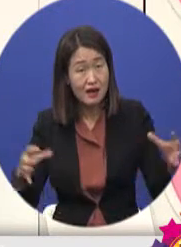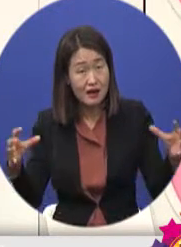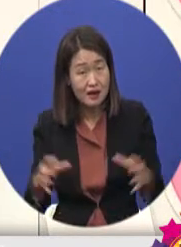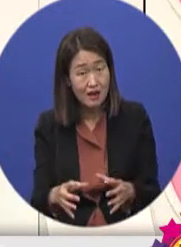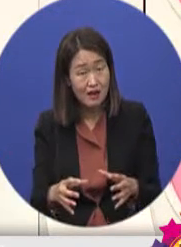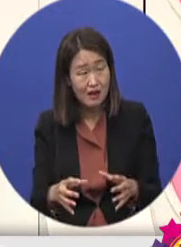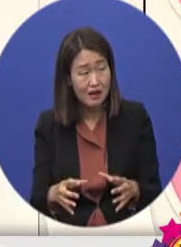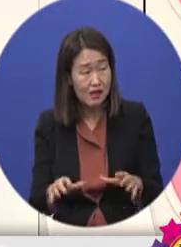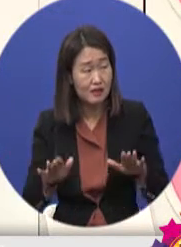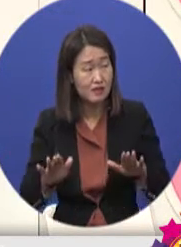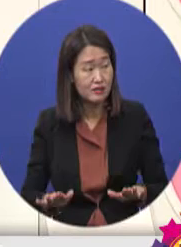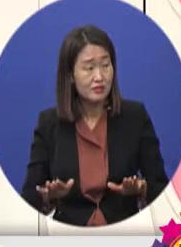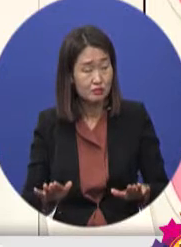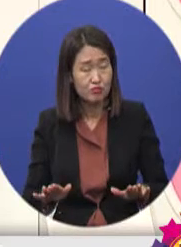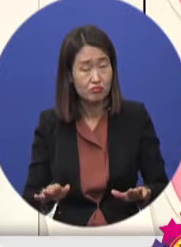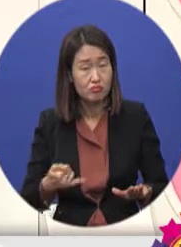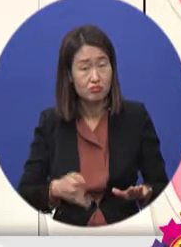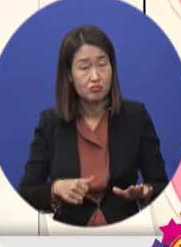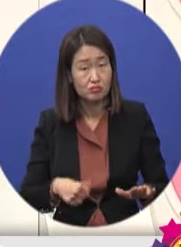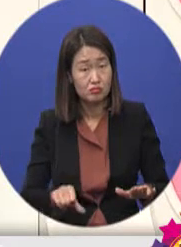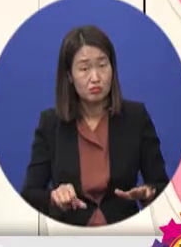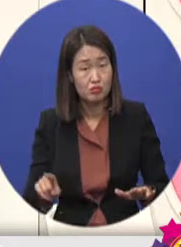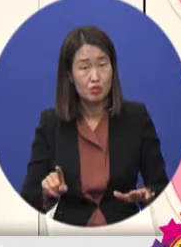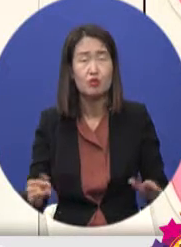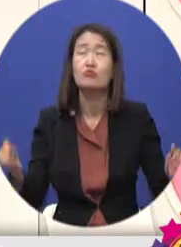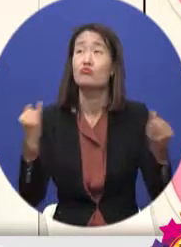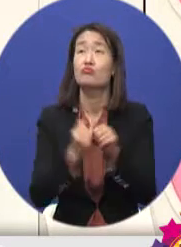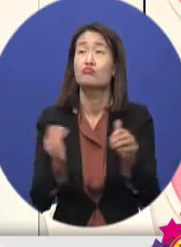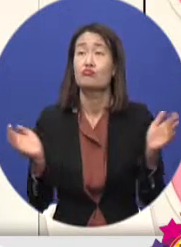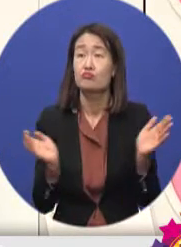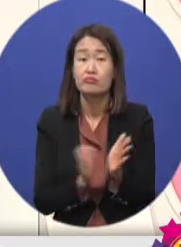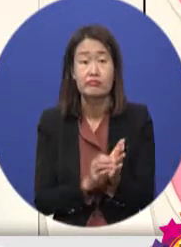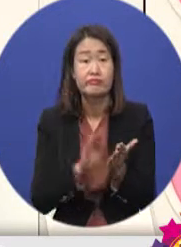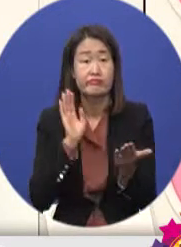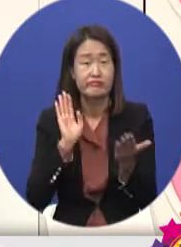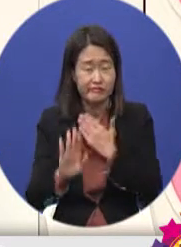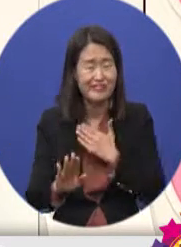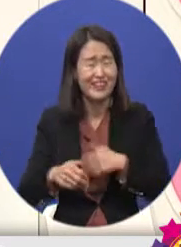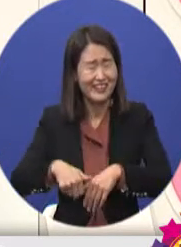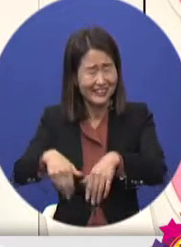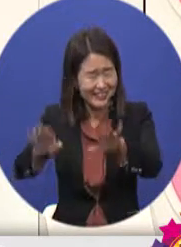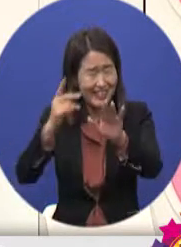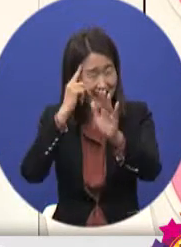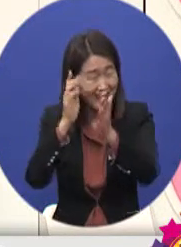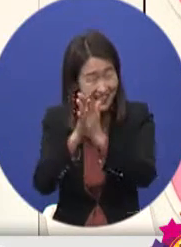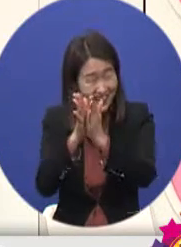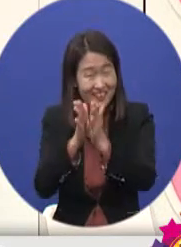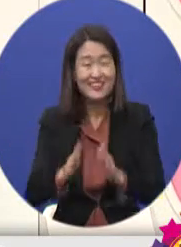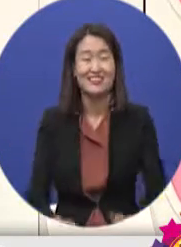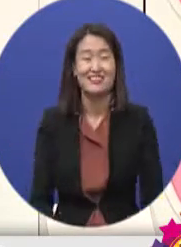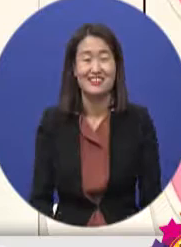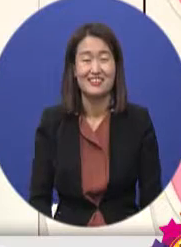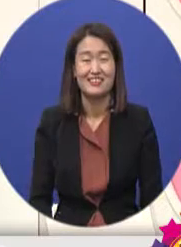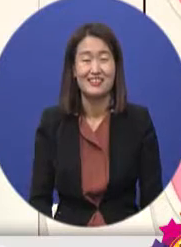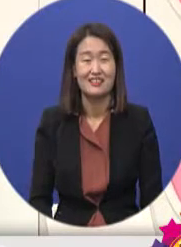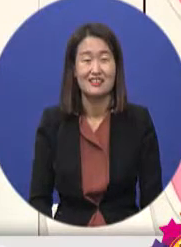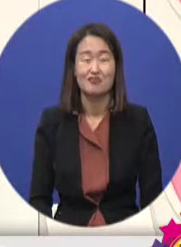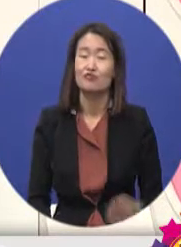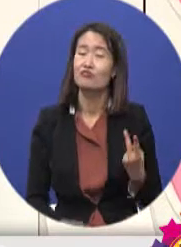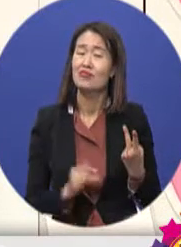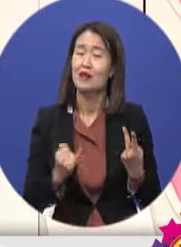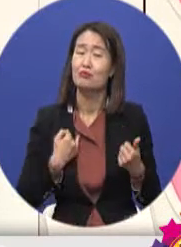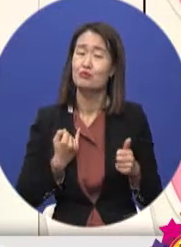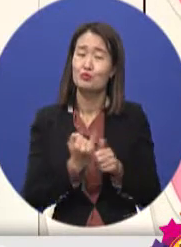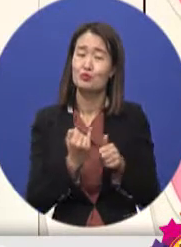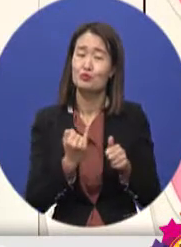지금 자녀분들은 결혼해서 이제 나가서 살고. 네. 예, 집사람. 두 분이